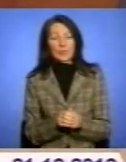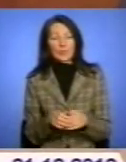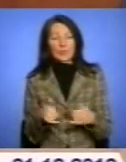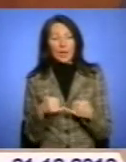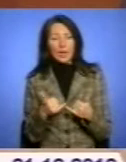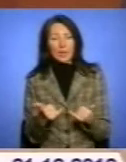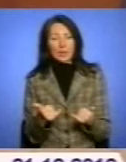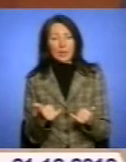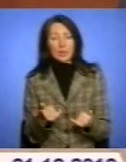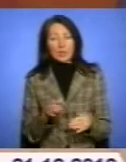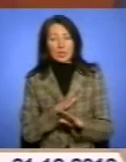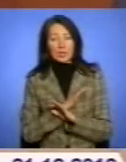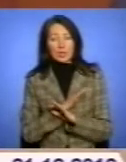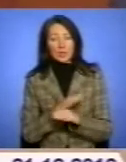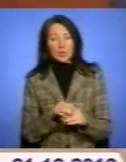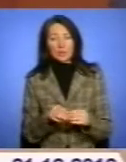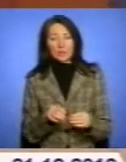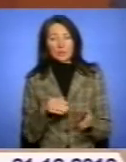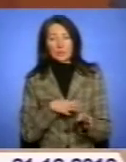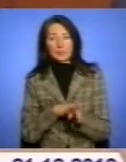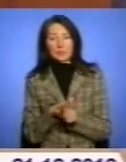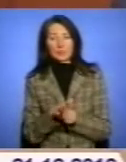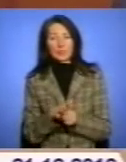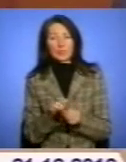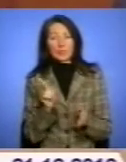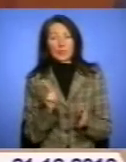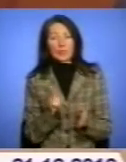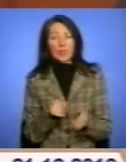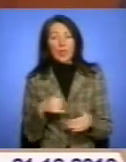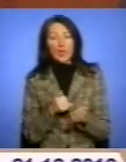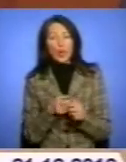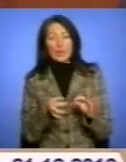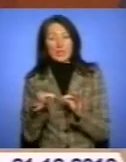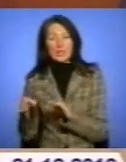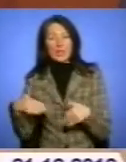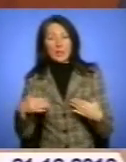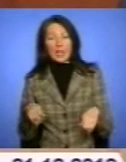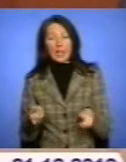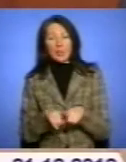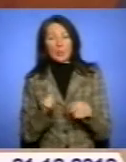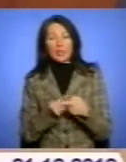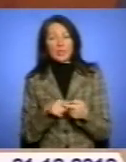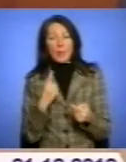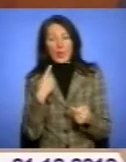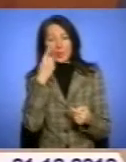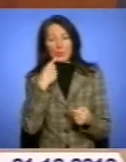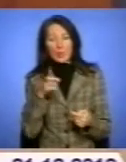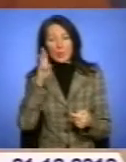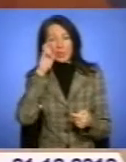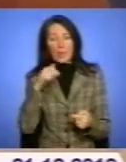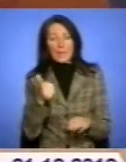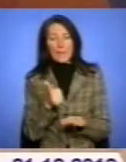дуже хороших і сучасних лікарів. Є у нас для цього можливості? Звісно, є. Перш за все, такі